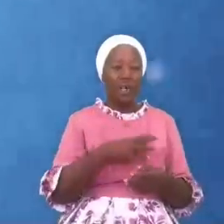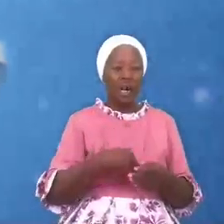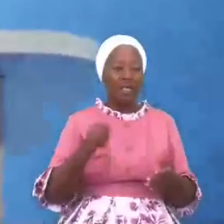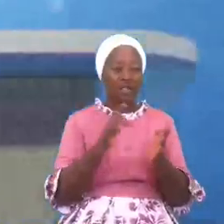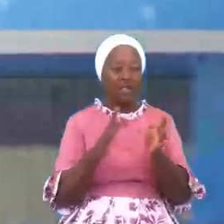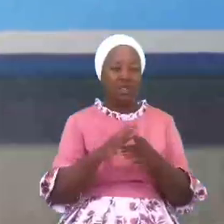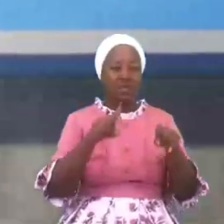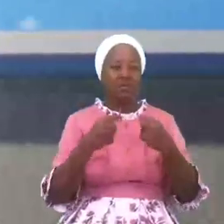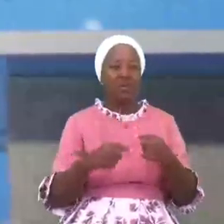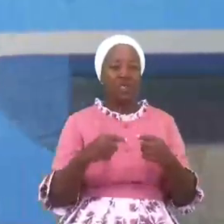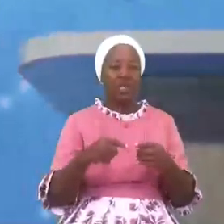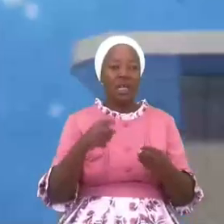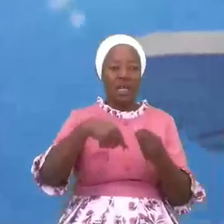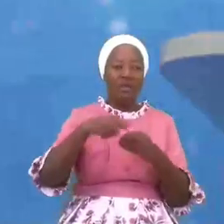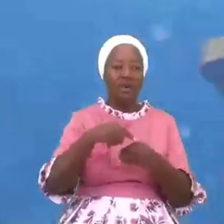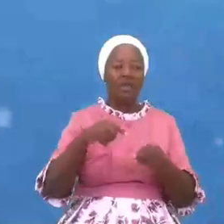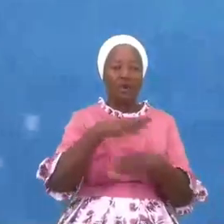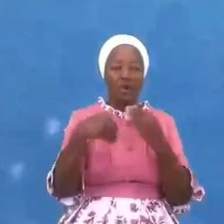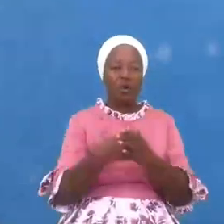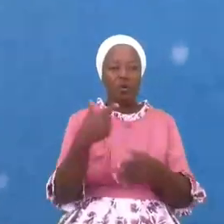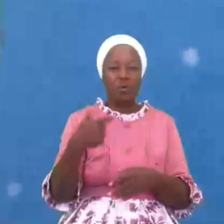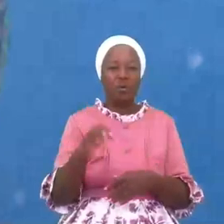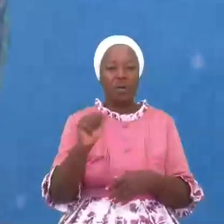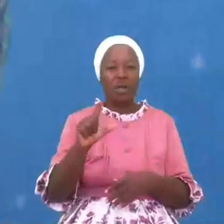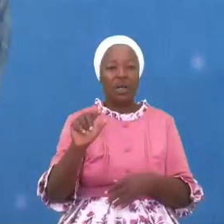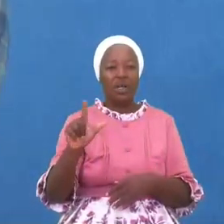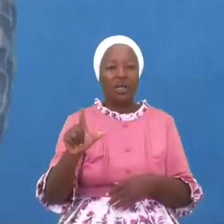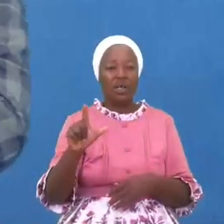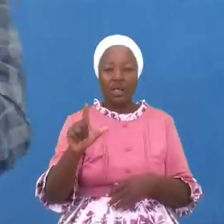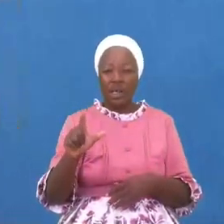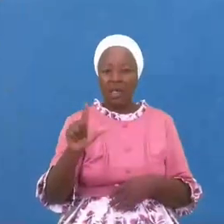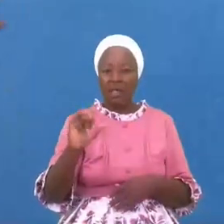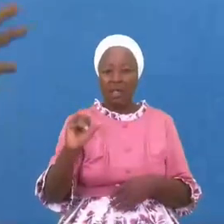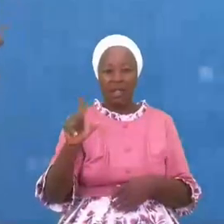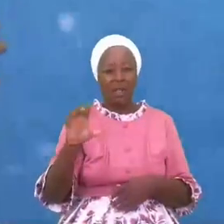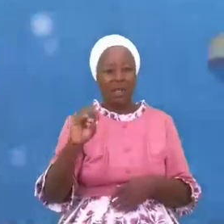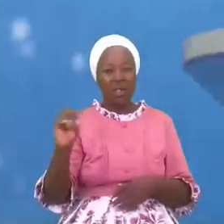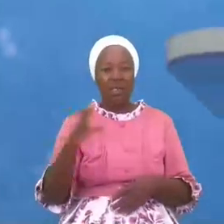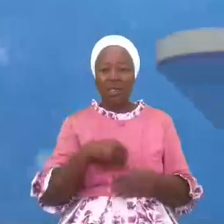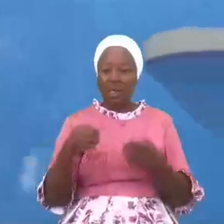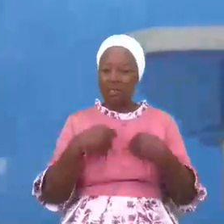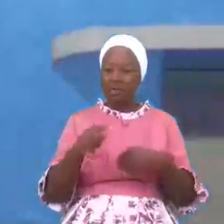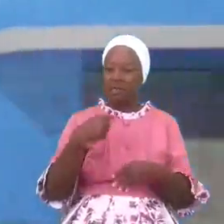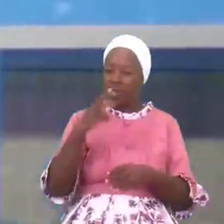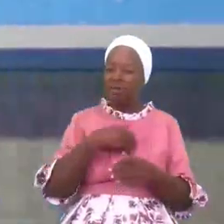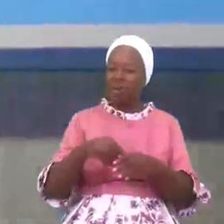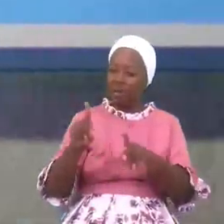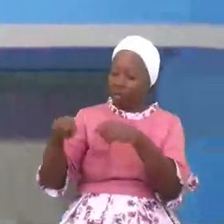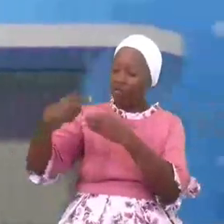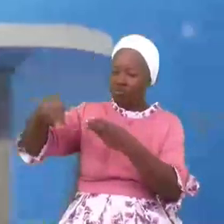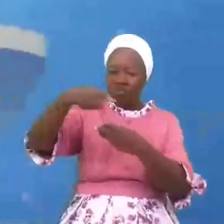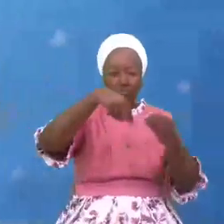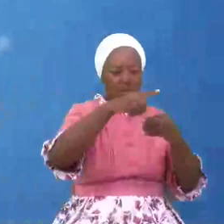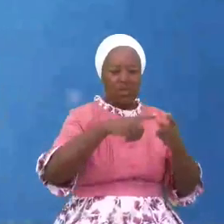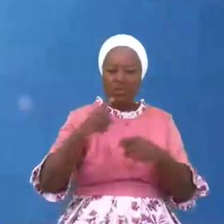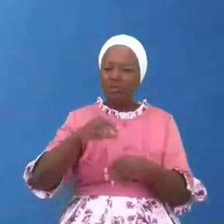la Galilée. Il devait aller partout pour se montrer, pour que ces gens-là, dans les ténèbres, puissent voir la lumière du